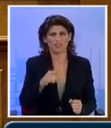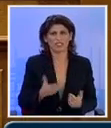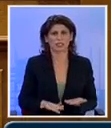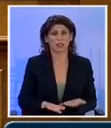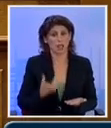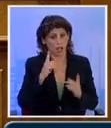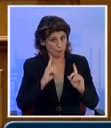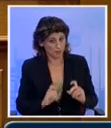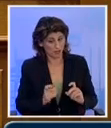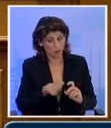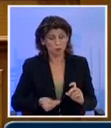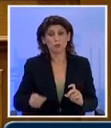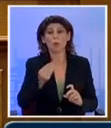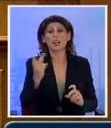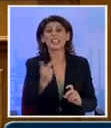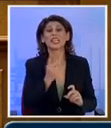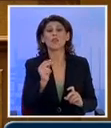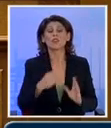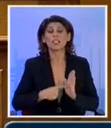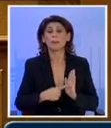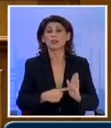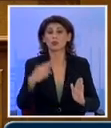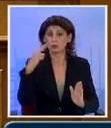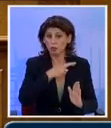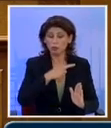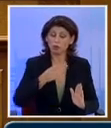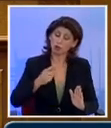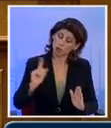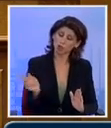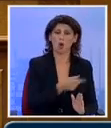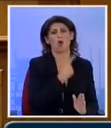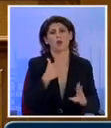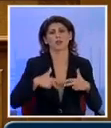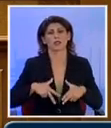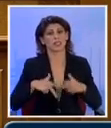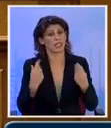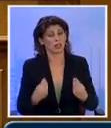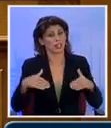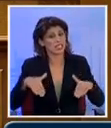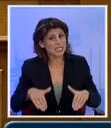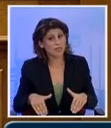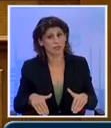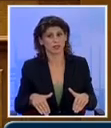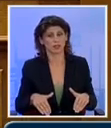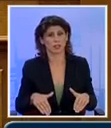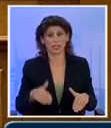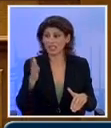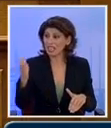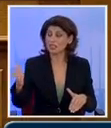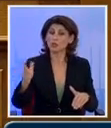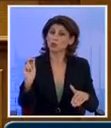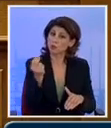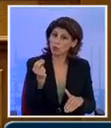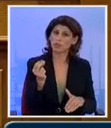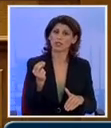Αν απαιτείτε περισσότερη κοινοβουλευτική παρουσία του Πρωθυπουργού και όλης της κυβέρνησης, καλό θα είναι να σέβεστε και εσείς τους